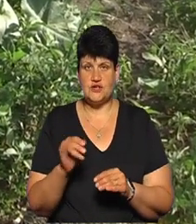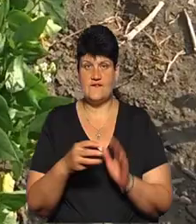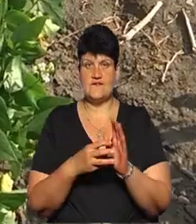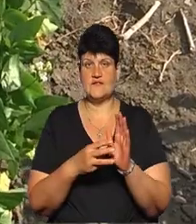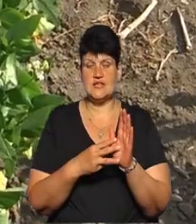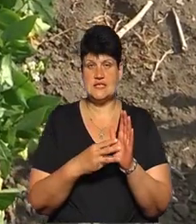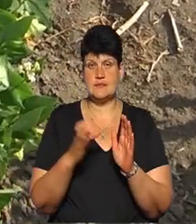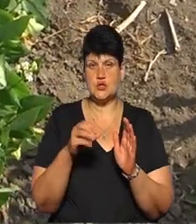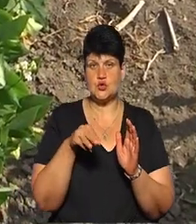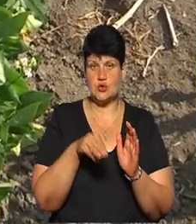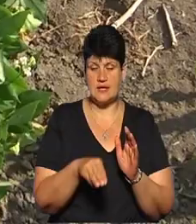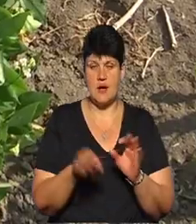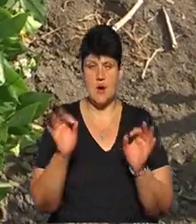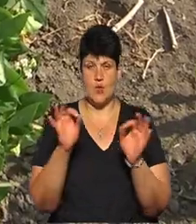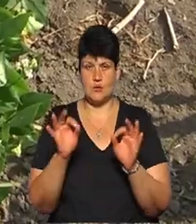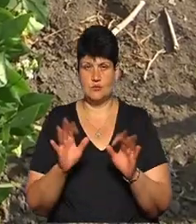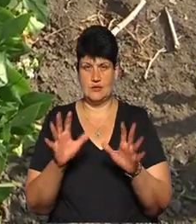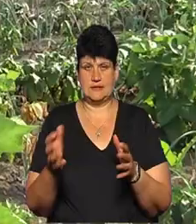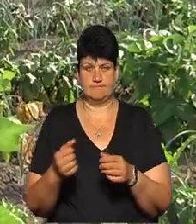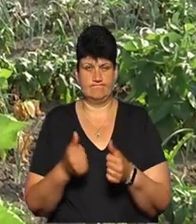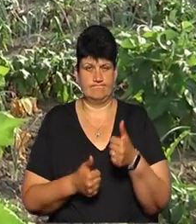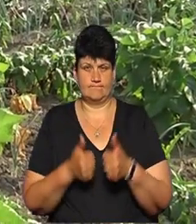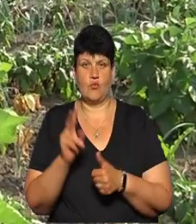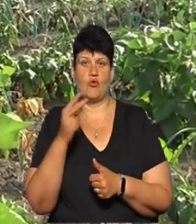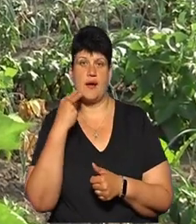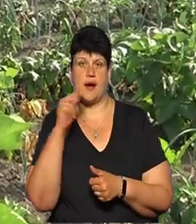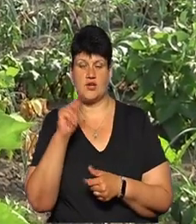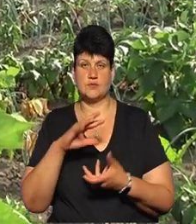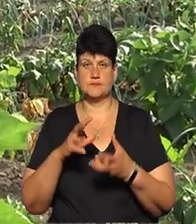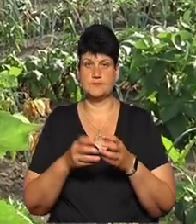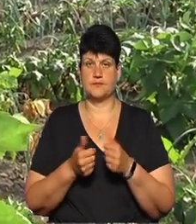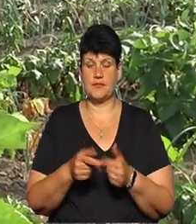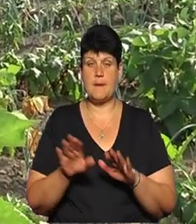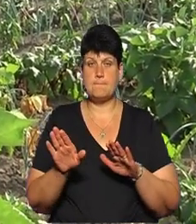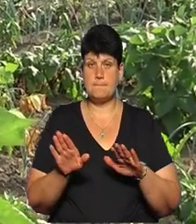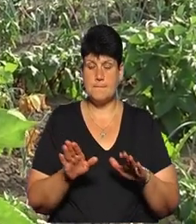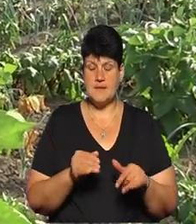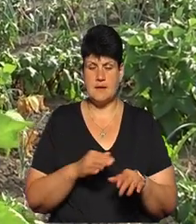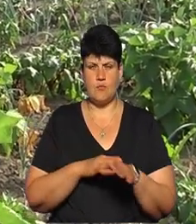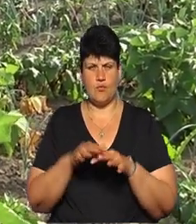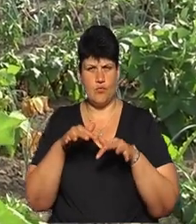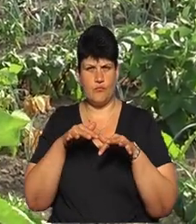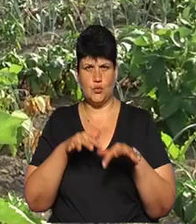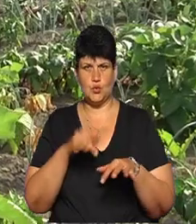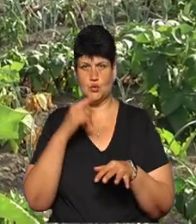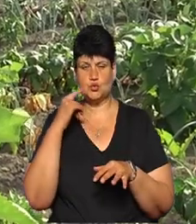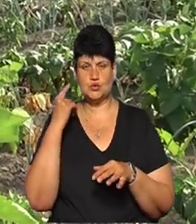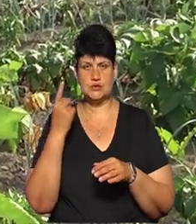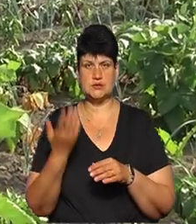а восени змагатимуться за кращий врожай. Після повномасштабного вторгнення Російської